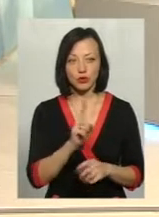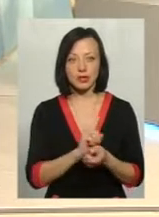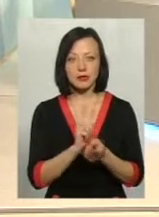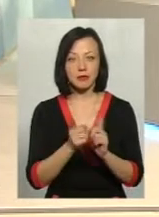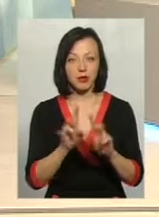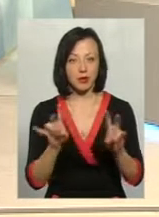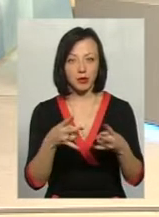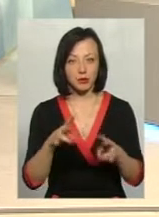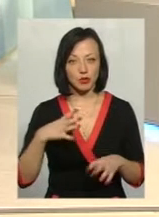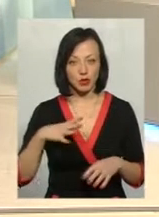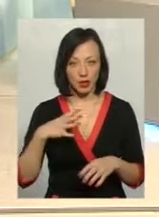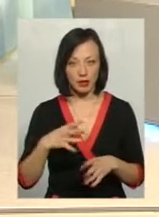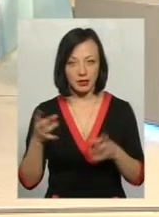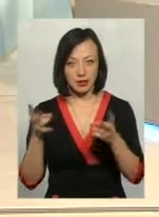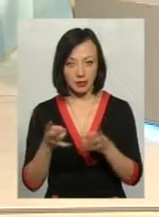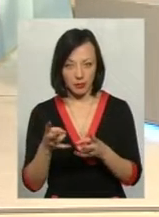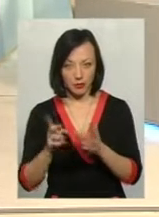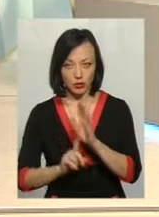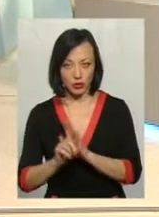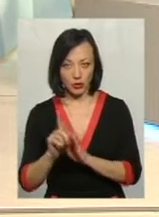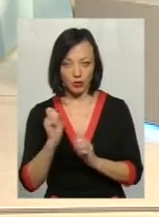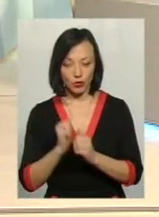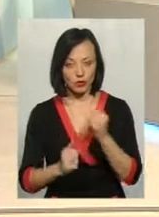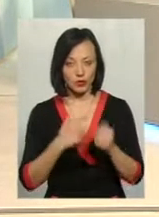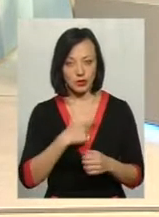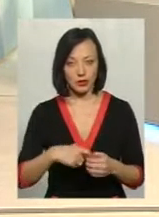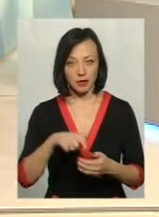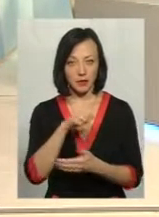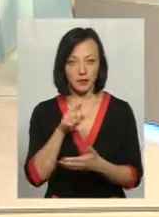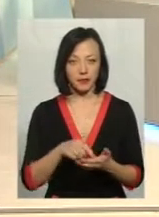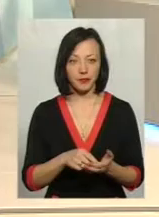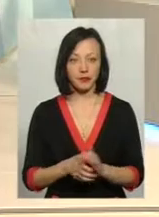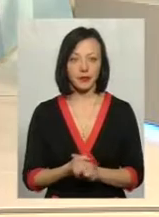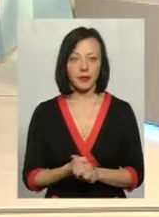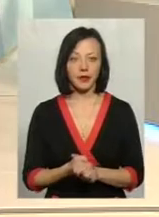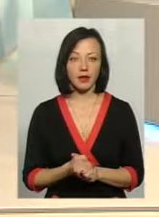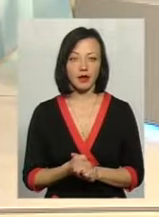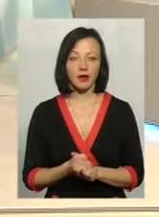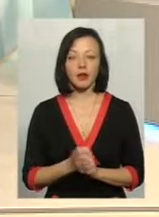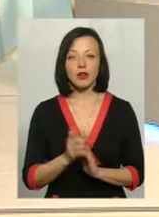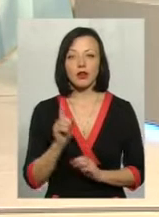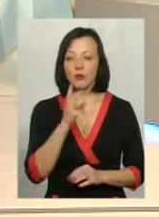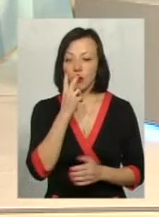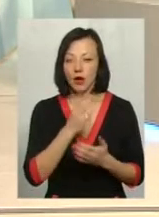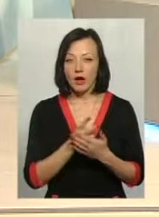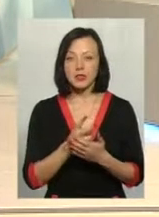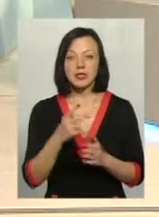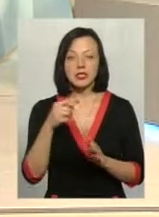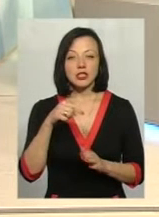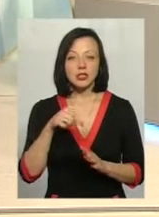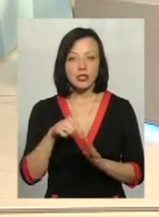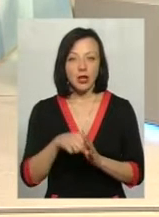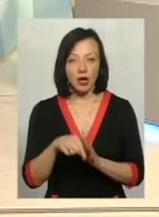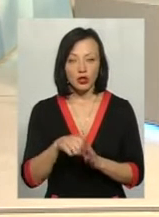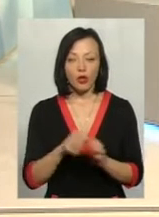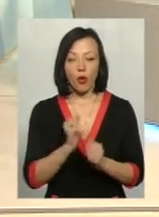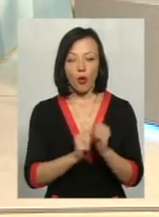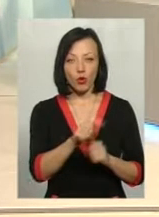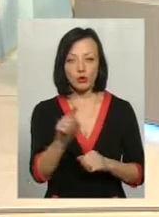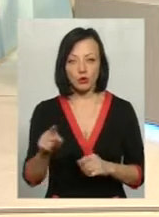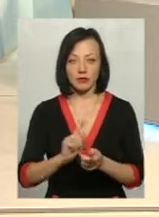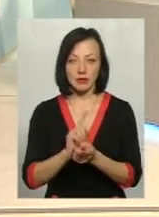не потрібно чекати, треба їх починати кожному з себе? Щоб підкреслити роль кожного в змінах. Ми переконані і